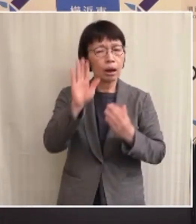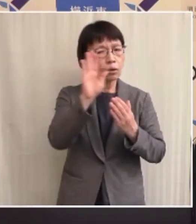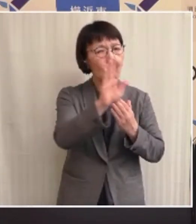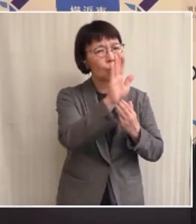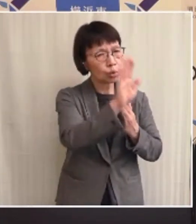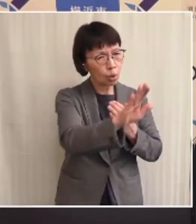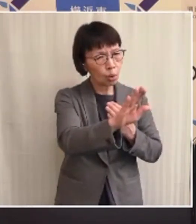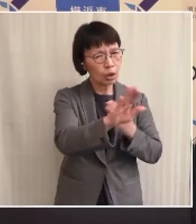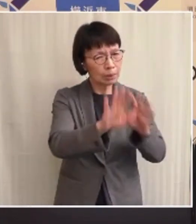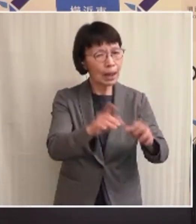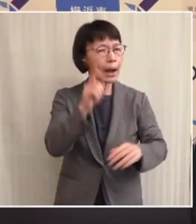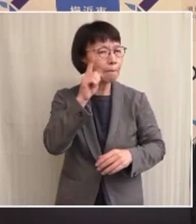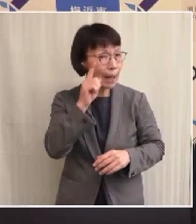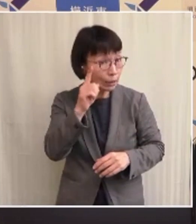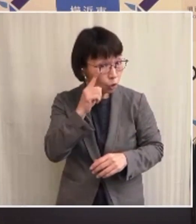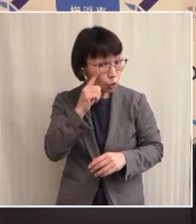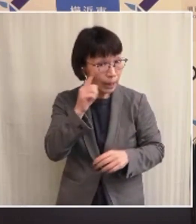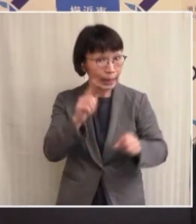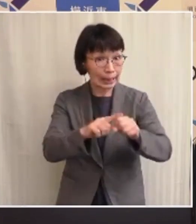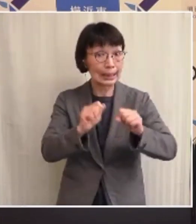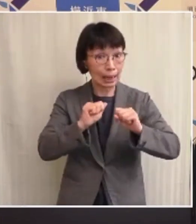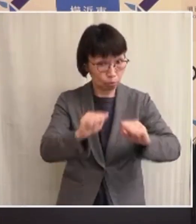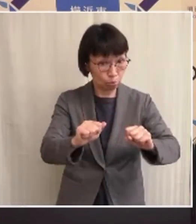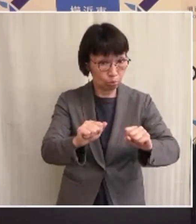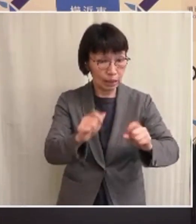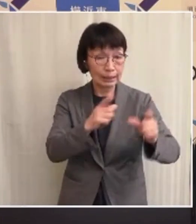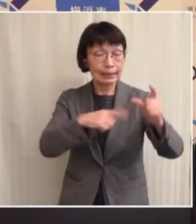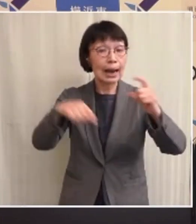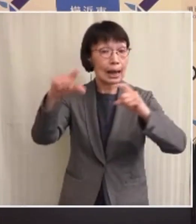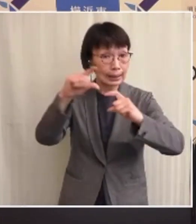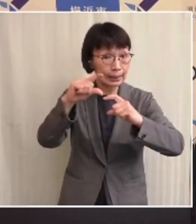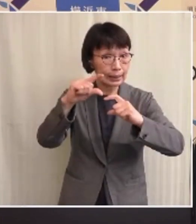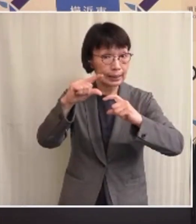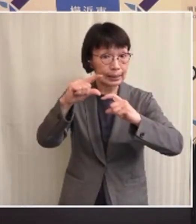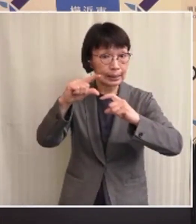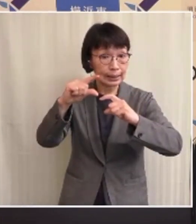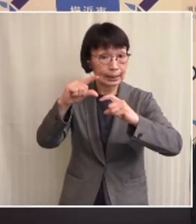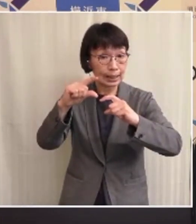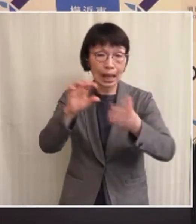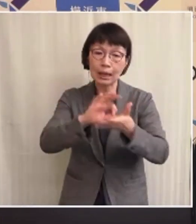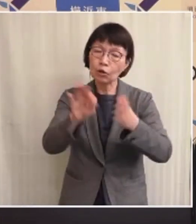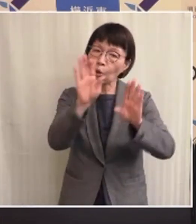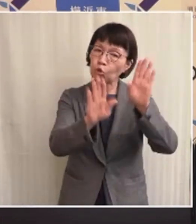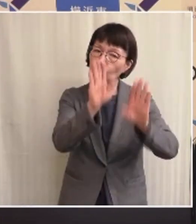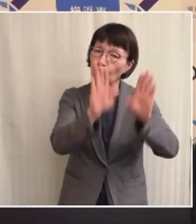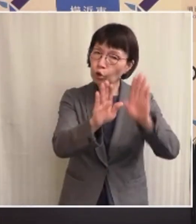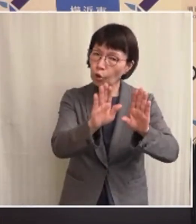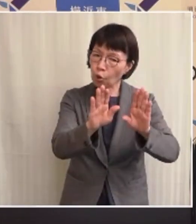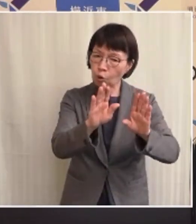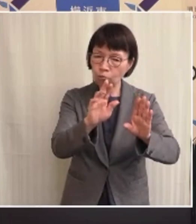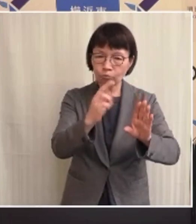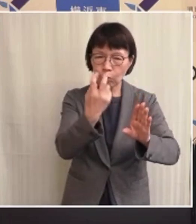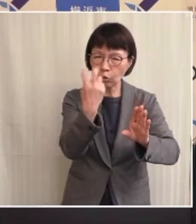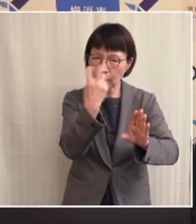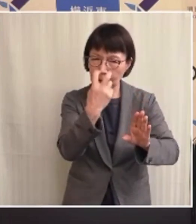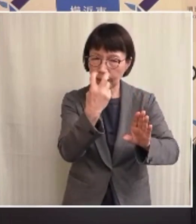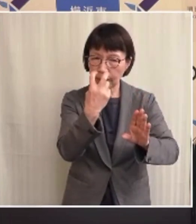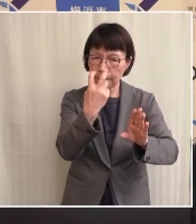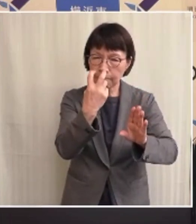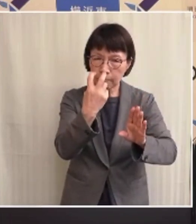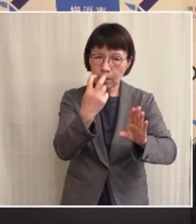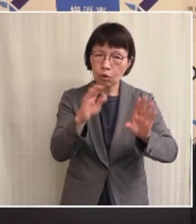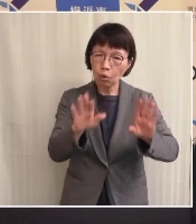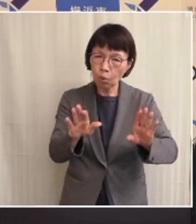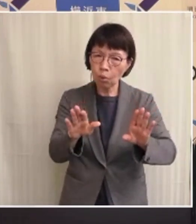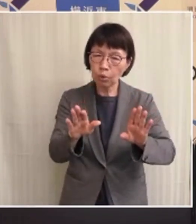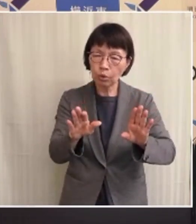ですね、まずこれパイロット的に行いますけれども、今後さらにですね、利用状況等を精査いたしまして、こ